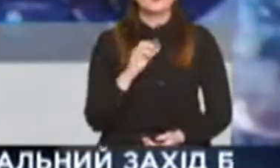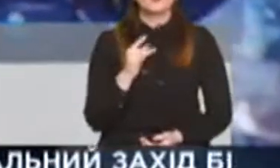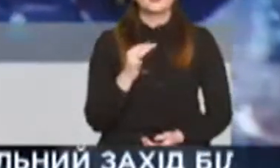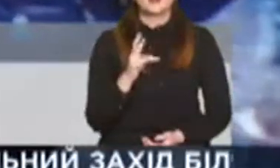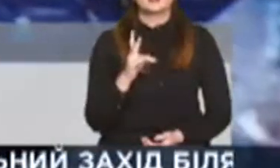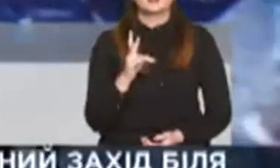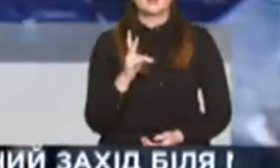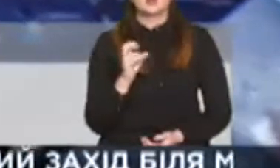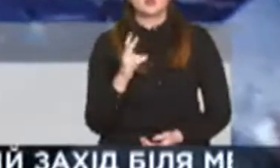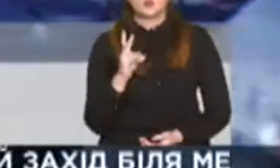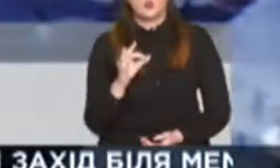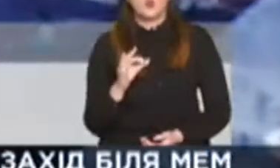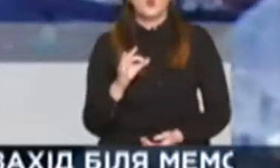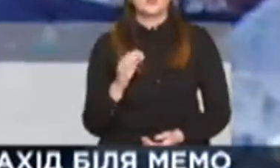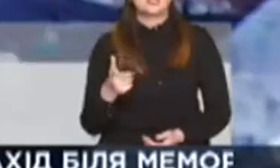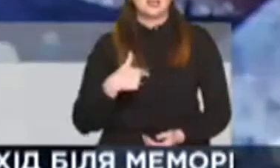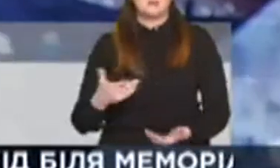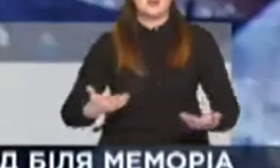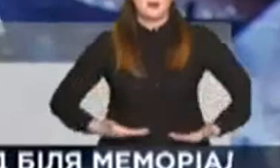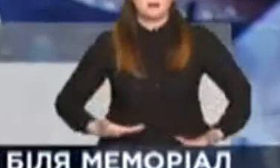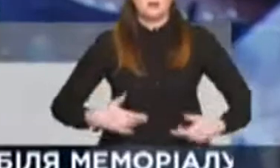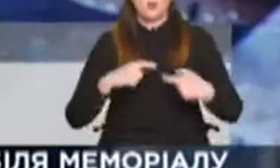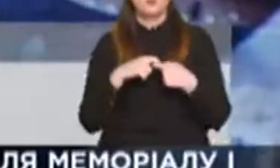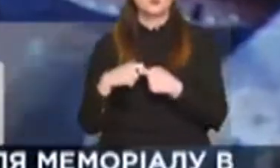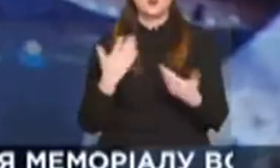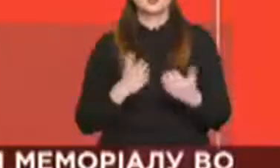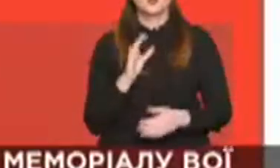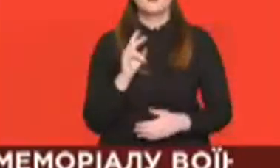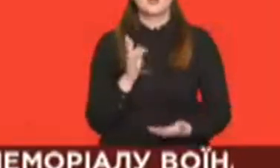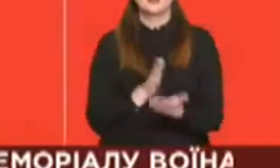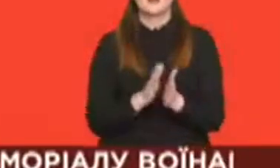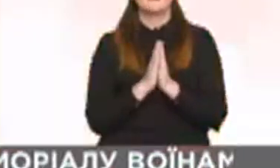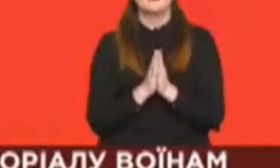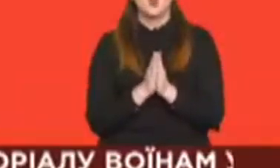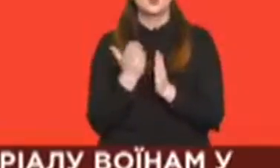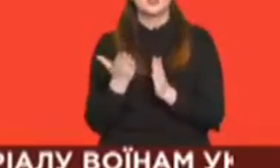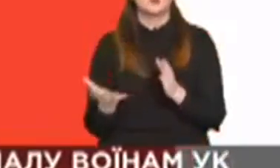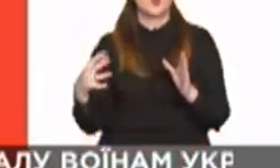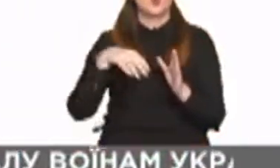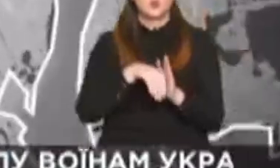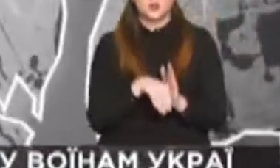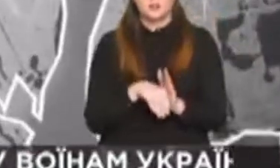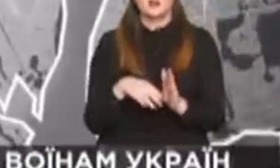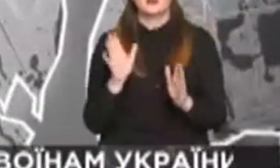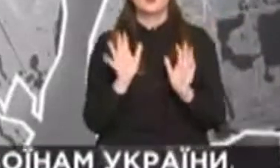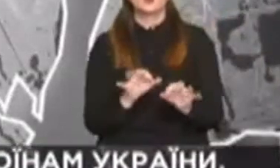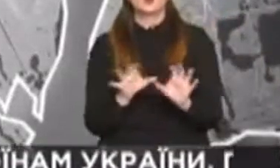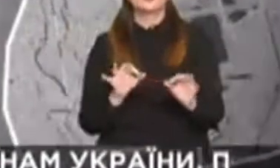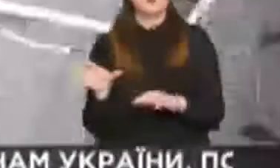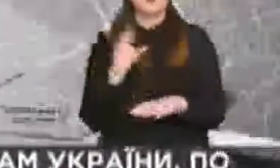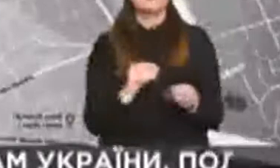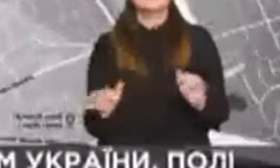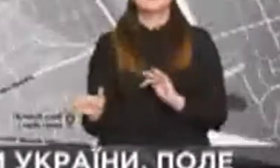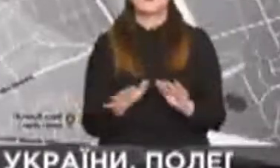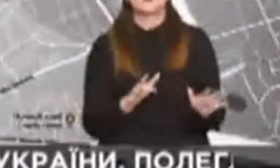Бур'яненко зараз з нами на прямому зв'язку. Якщо він є, просимо його доєднати. Він буде розповідати нам про